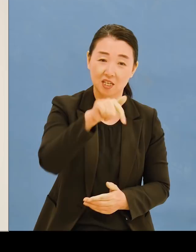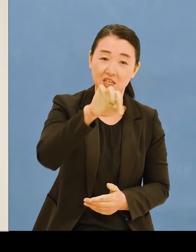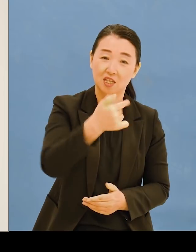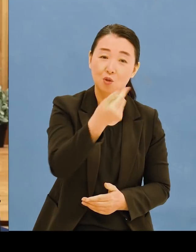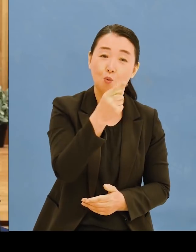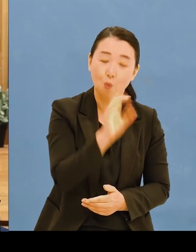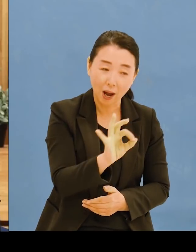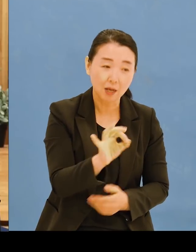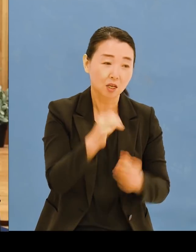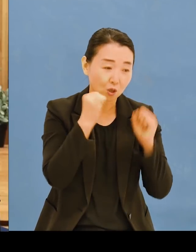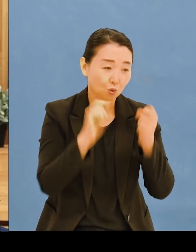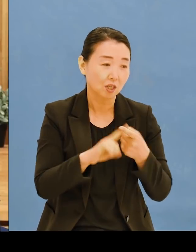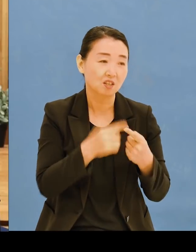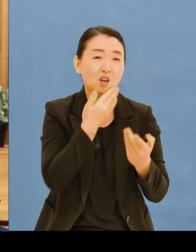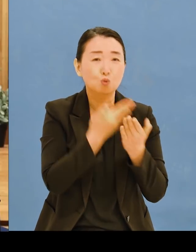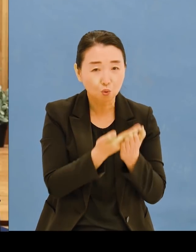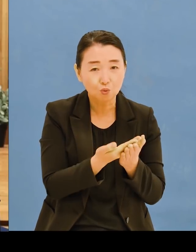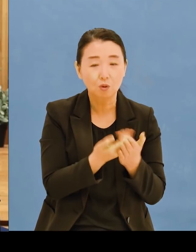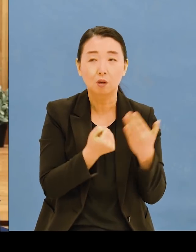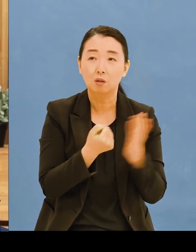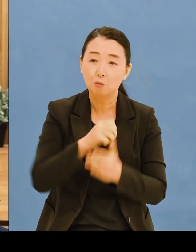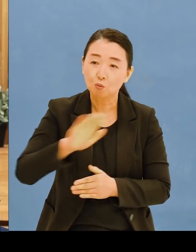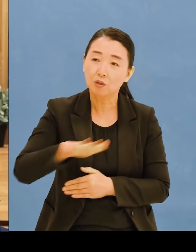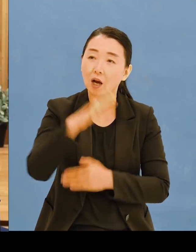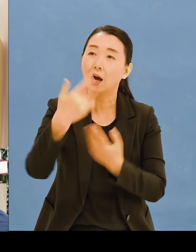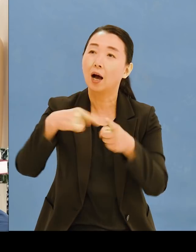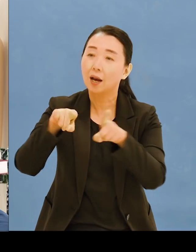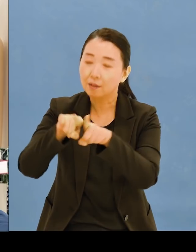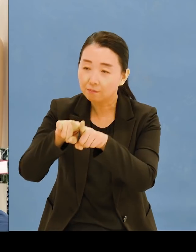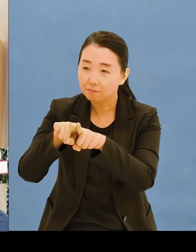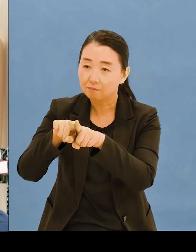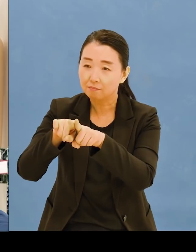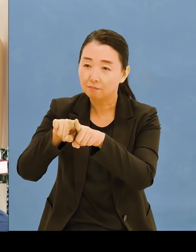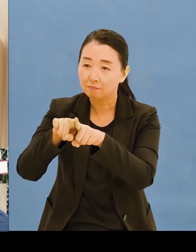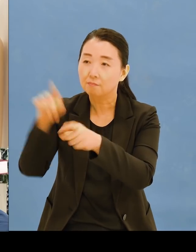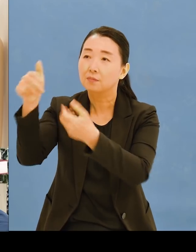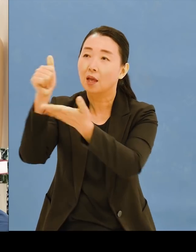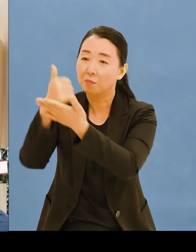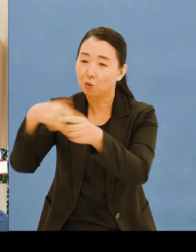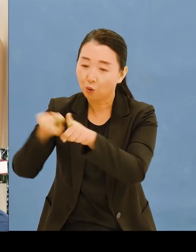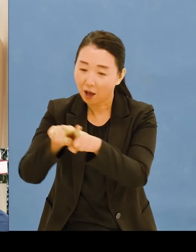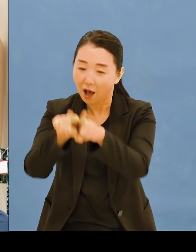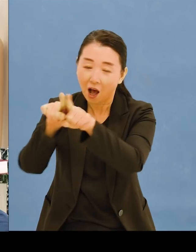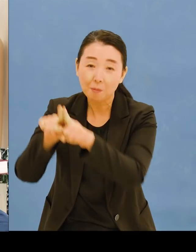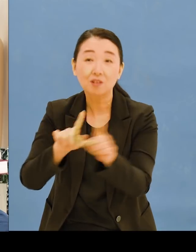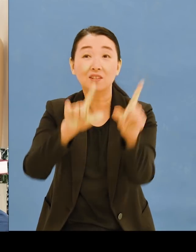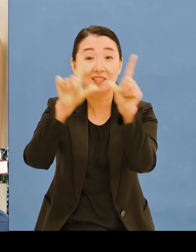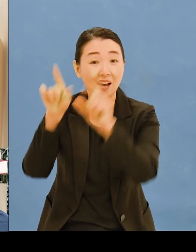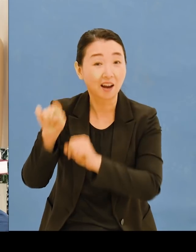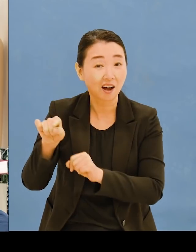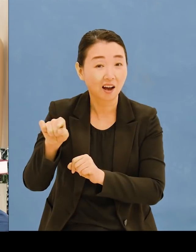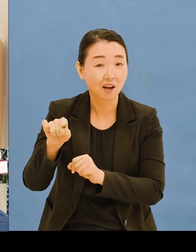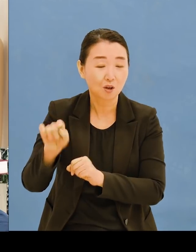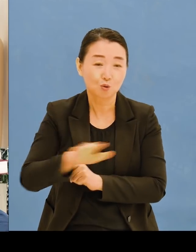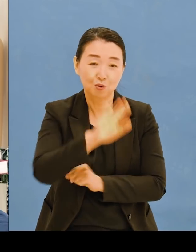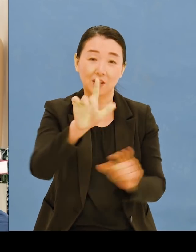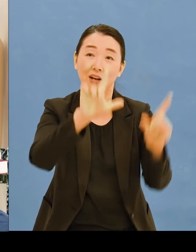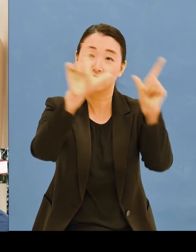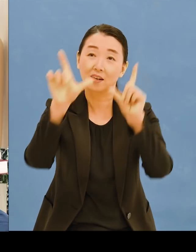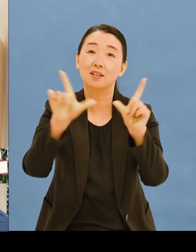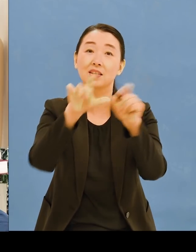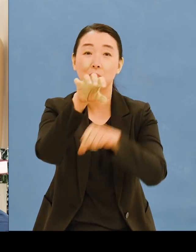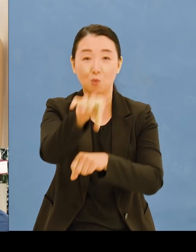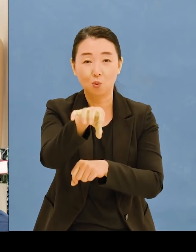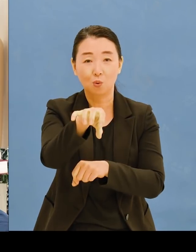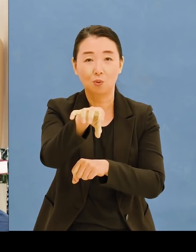너무 소중한 거죠. 네. 그래서 우리가 하나님과 함께 이 땅에서 동행을 하면서 사는 것. 그래서 정말 우리가 살아가는